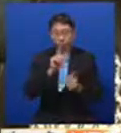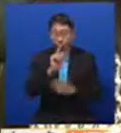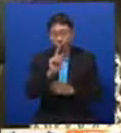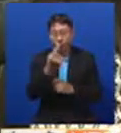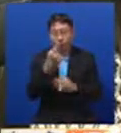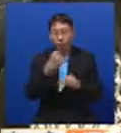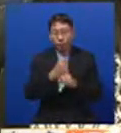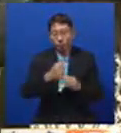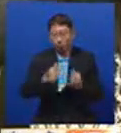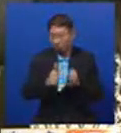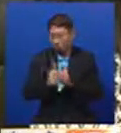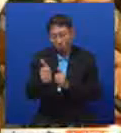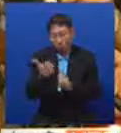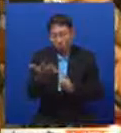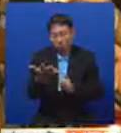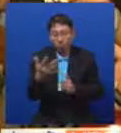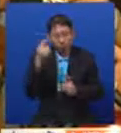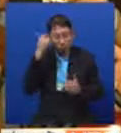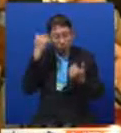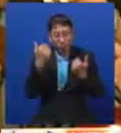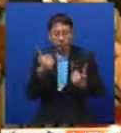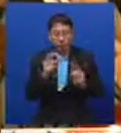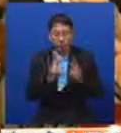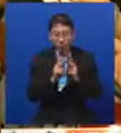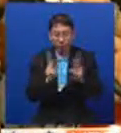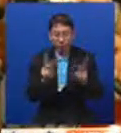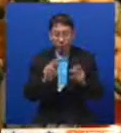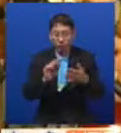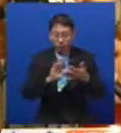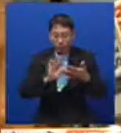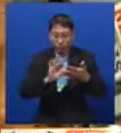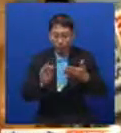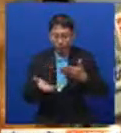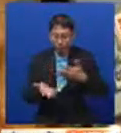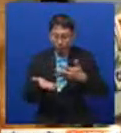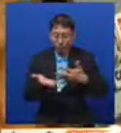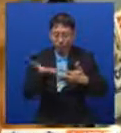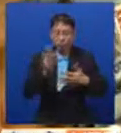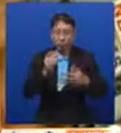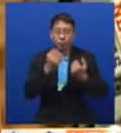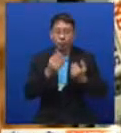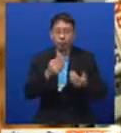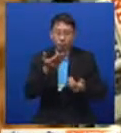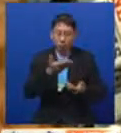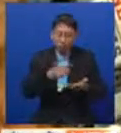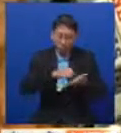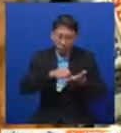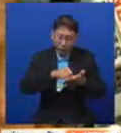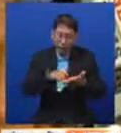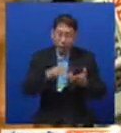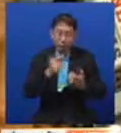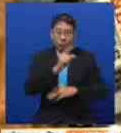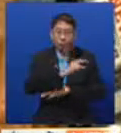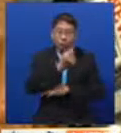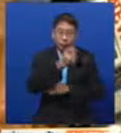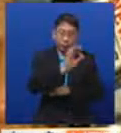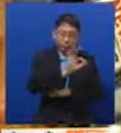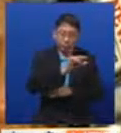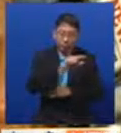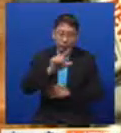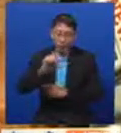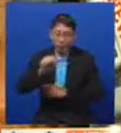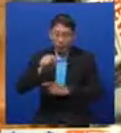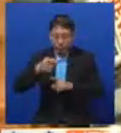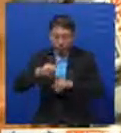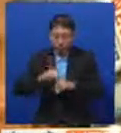ามารถทำได้ทันเพราะคณะกรรมการยกร่างรัฐธรรมนูญจะเรียกให้ผู้ที่เคยขอแก้ไขมาชี้แจงในวันที่19-20สิงหา